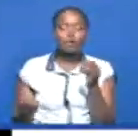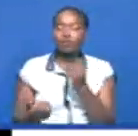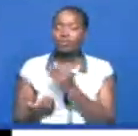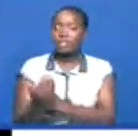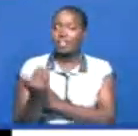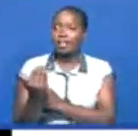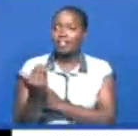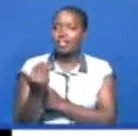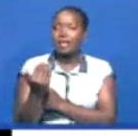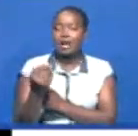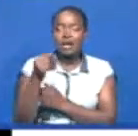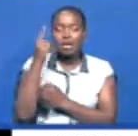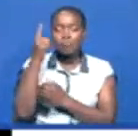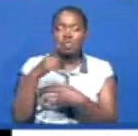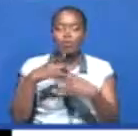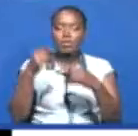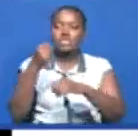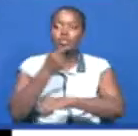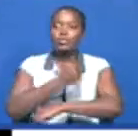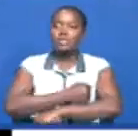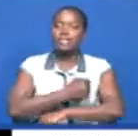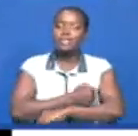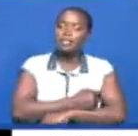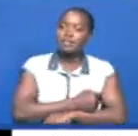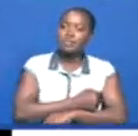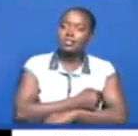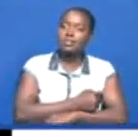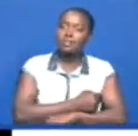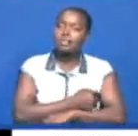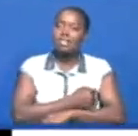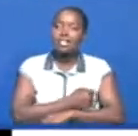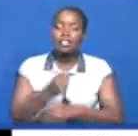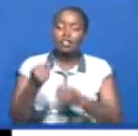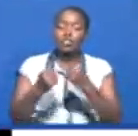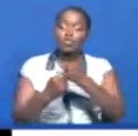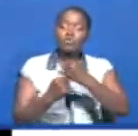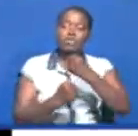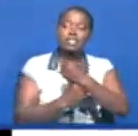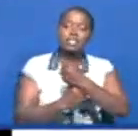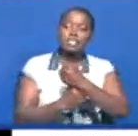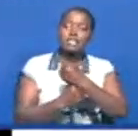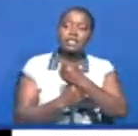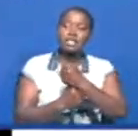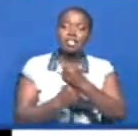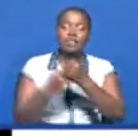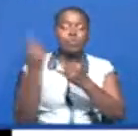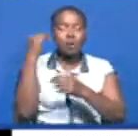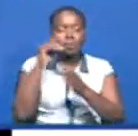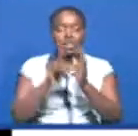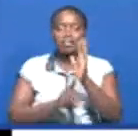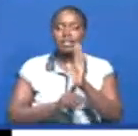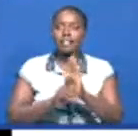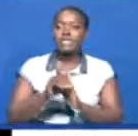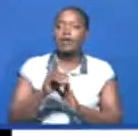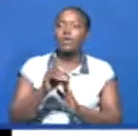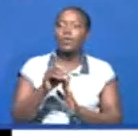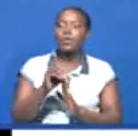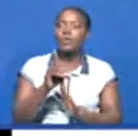kumekucha amka wende shule hiyo elimu ndio msingi wa